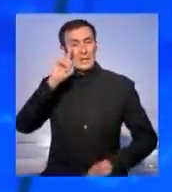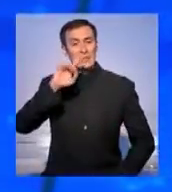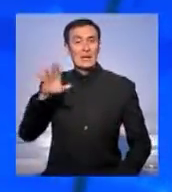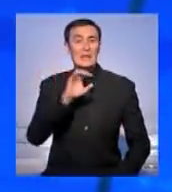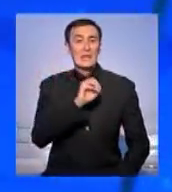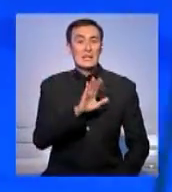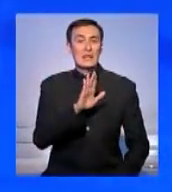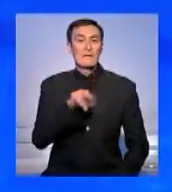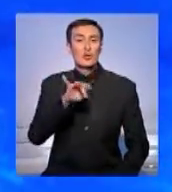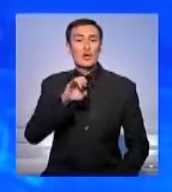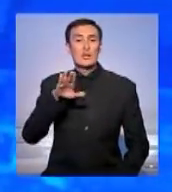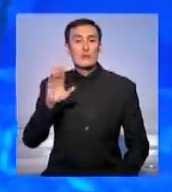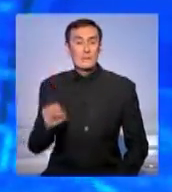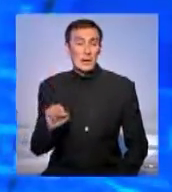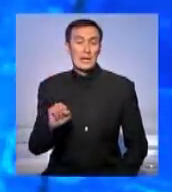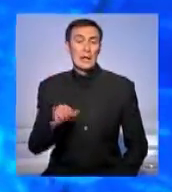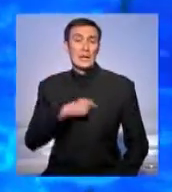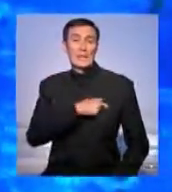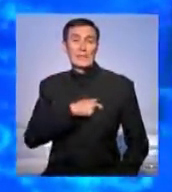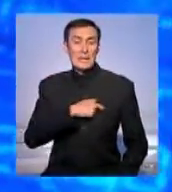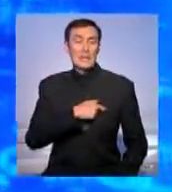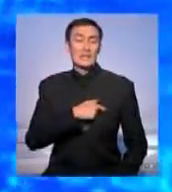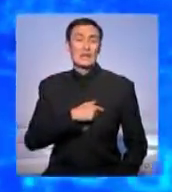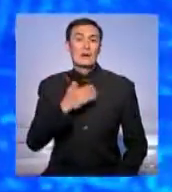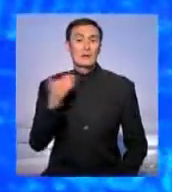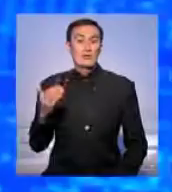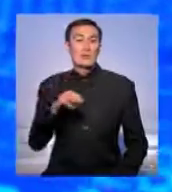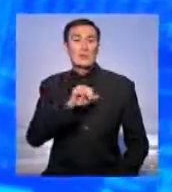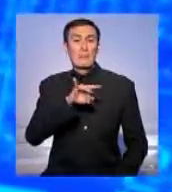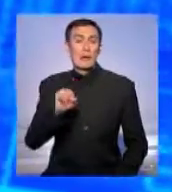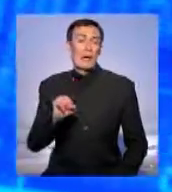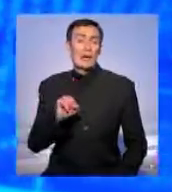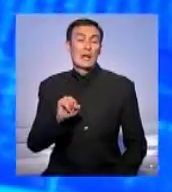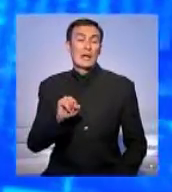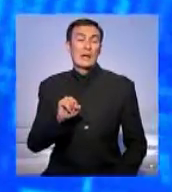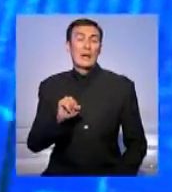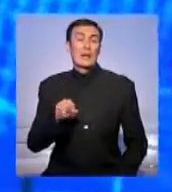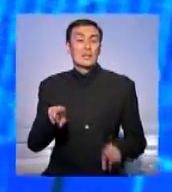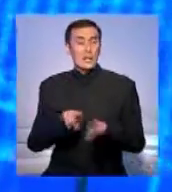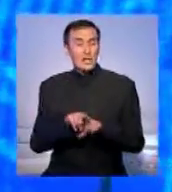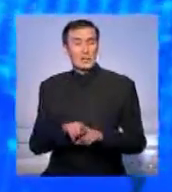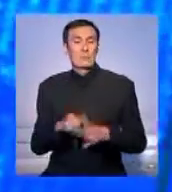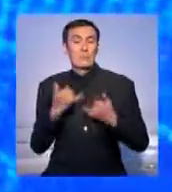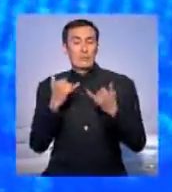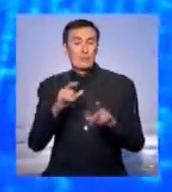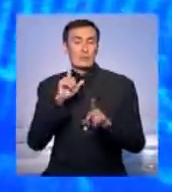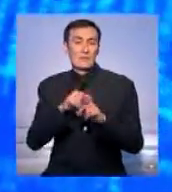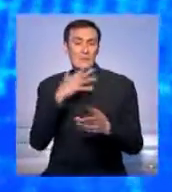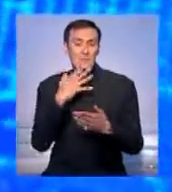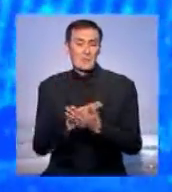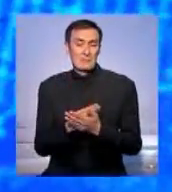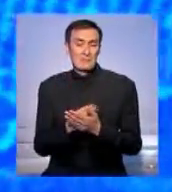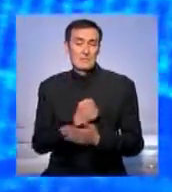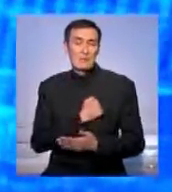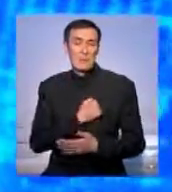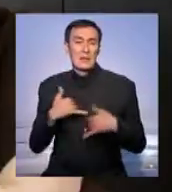легендарной Елены Водорезовой. Тренер Гедеванишвили Тамара Анджапаридзе приносит свои соболезнования.